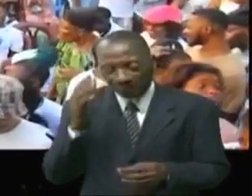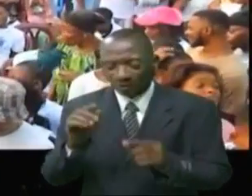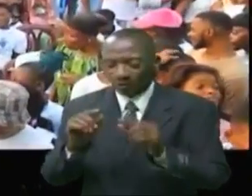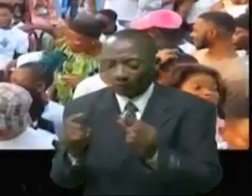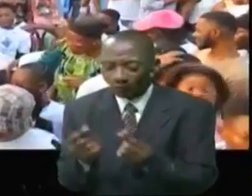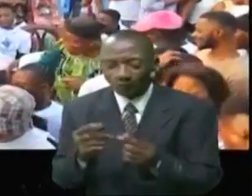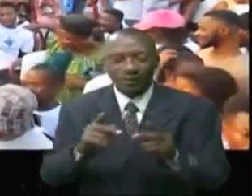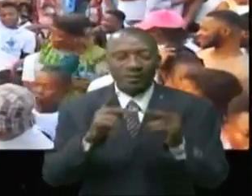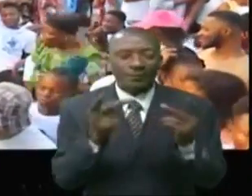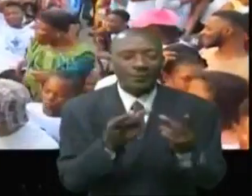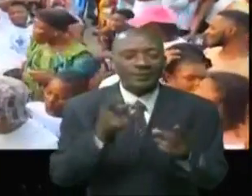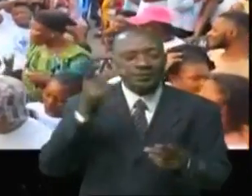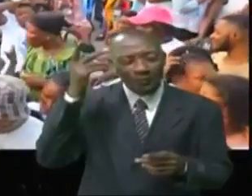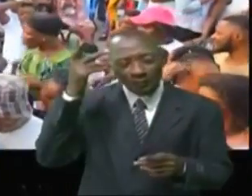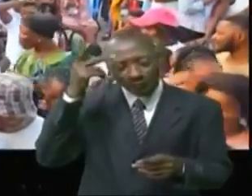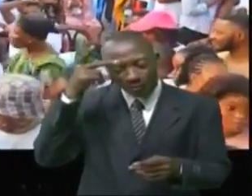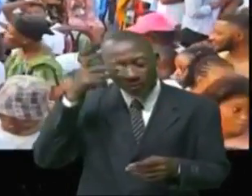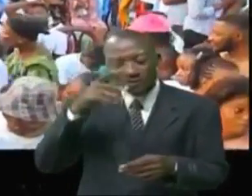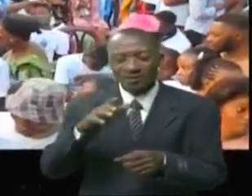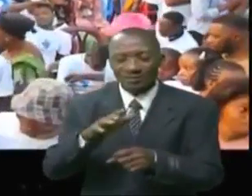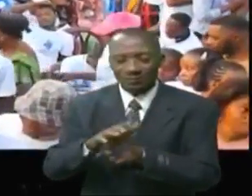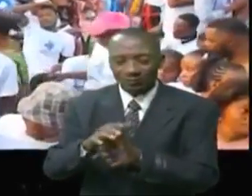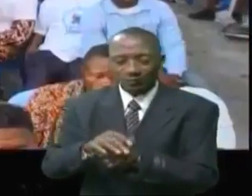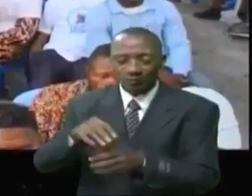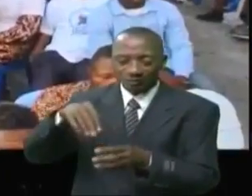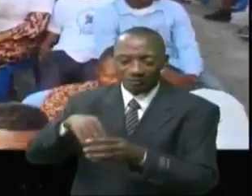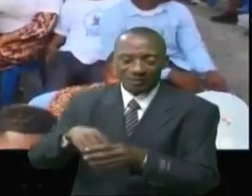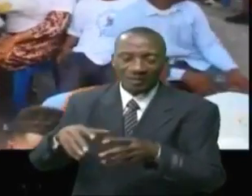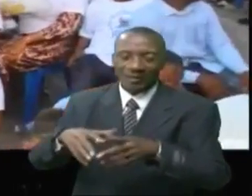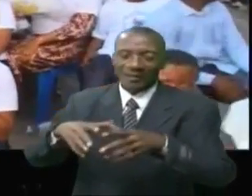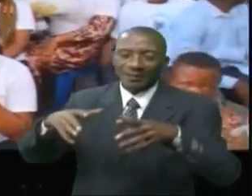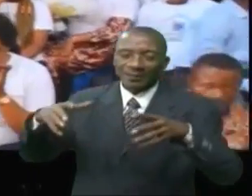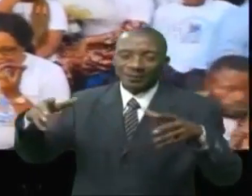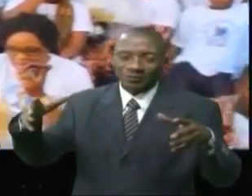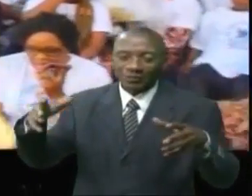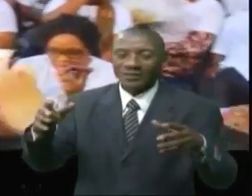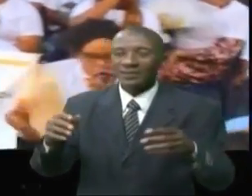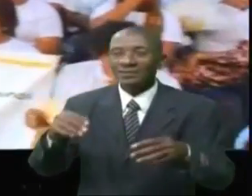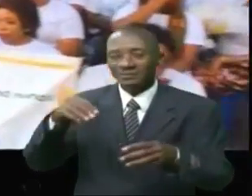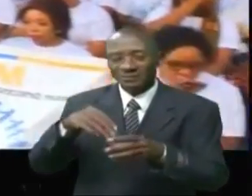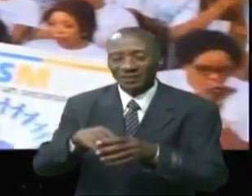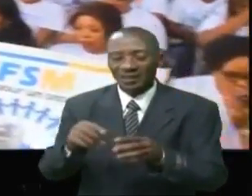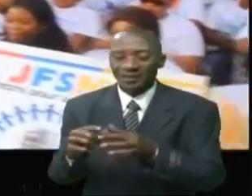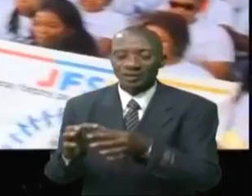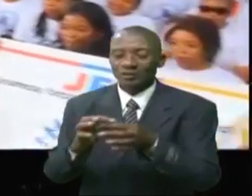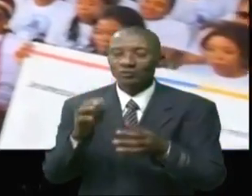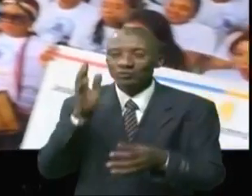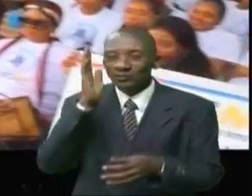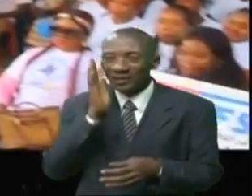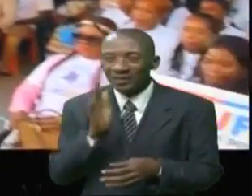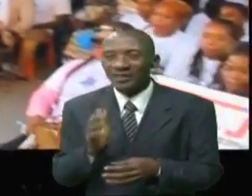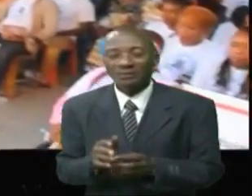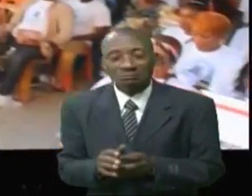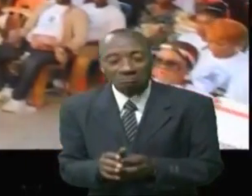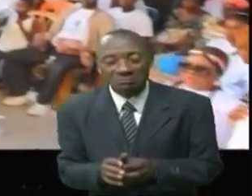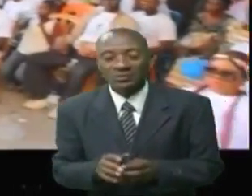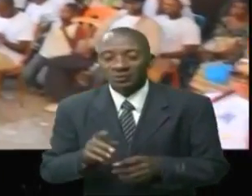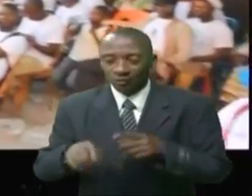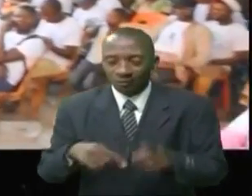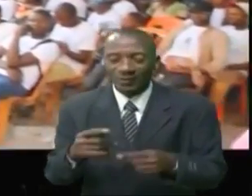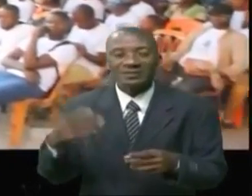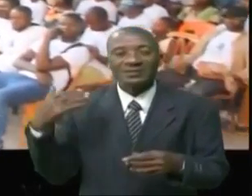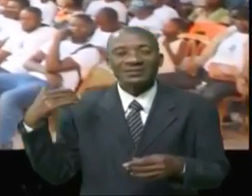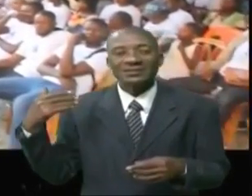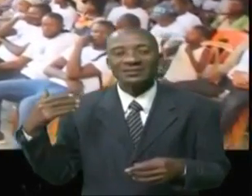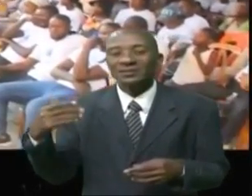de Kinshasa qui ont répondu présent à notre invitation pour que nous puissions montrer à